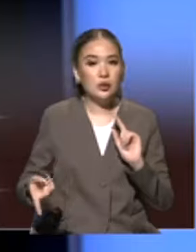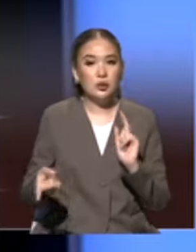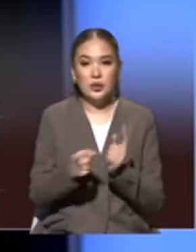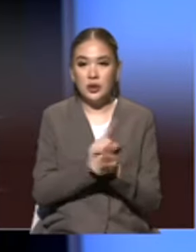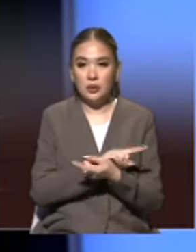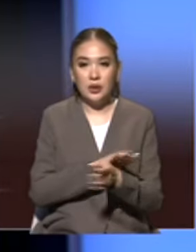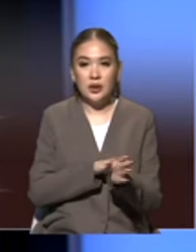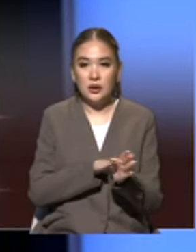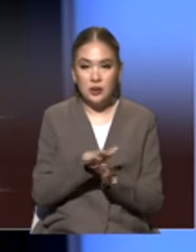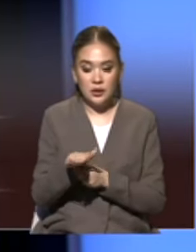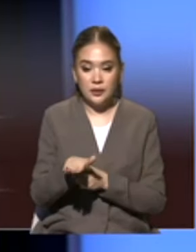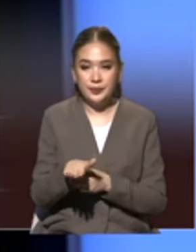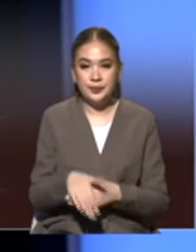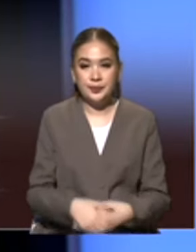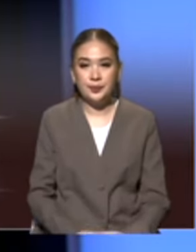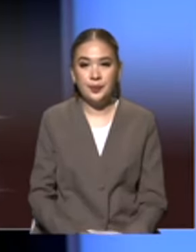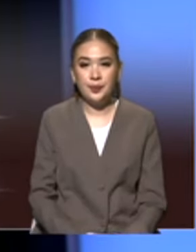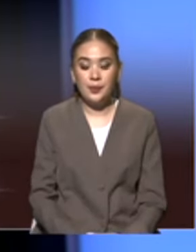үлгірмей істей алмай,